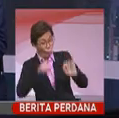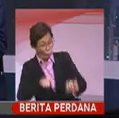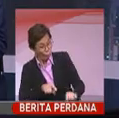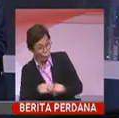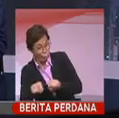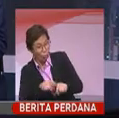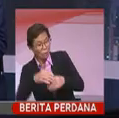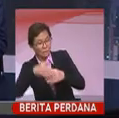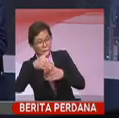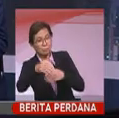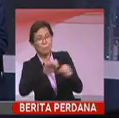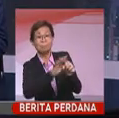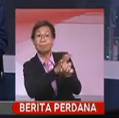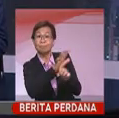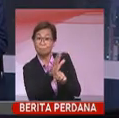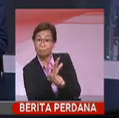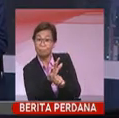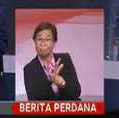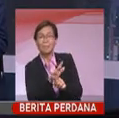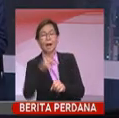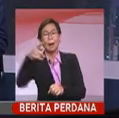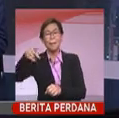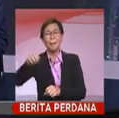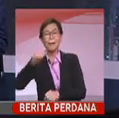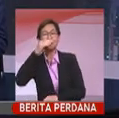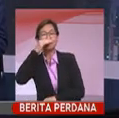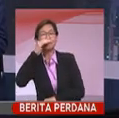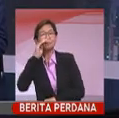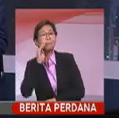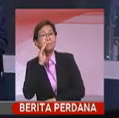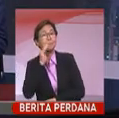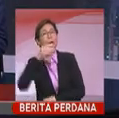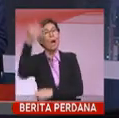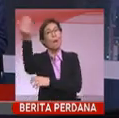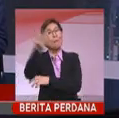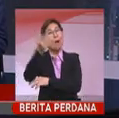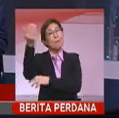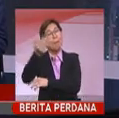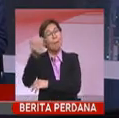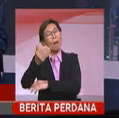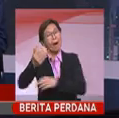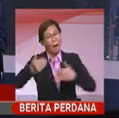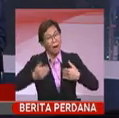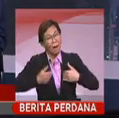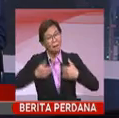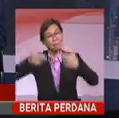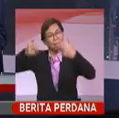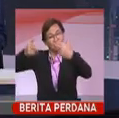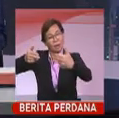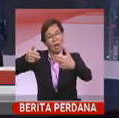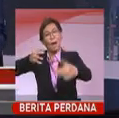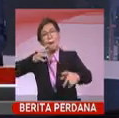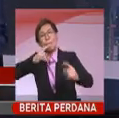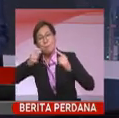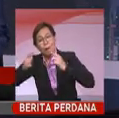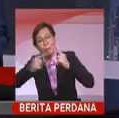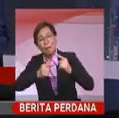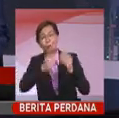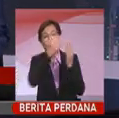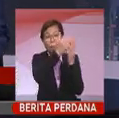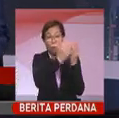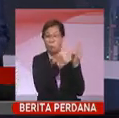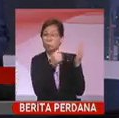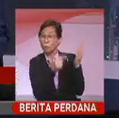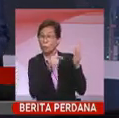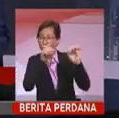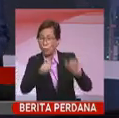ketika pasca COVID-19. Perdana Menteri Tan Sri Muhyiddin Yassin dalam ucap tama yang diadakan secara maya berkata, langkah itu